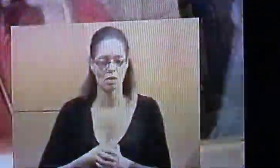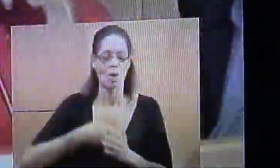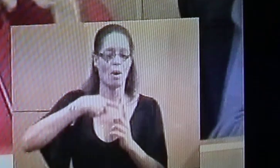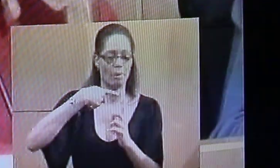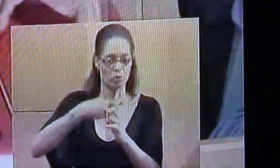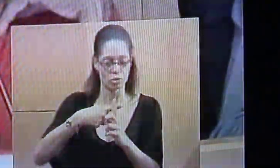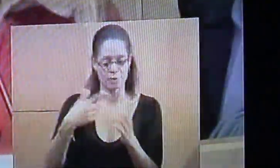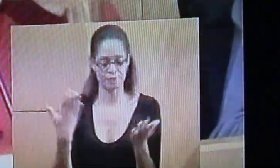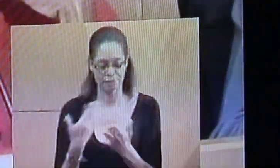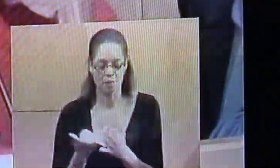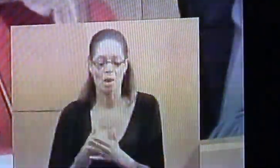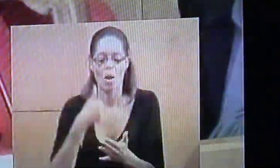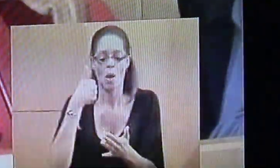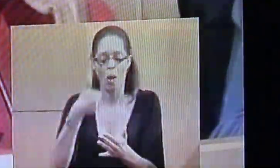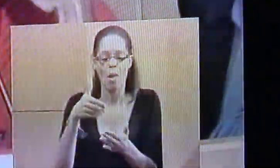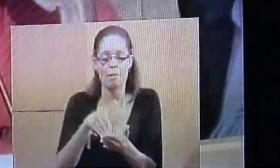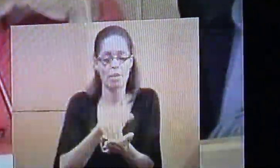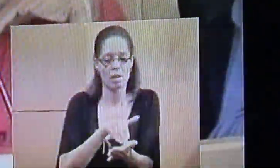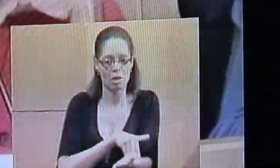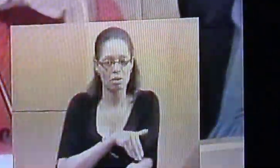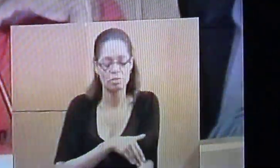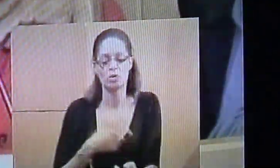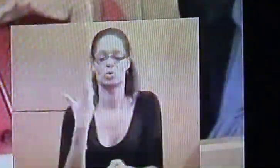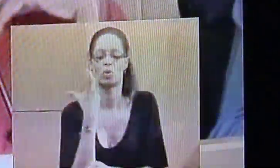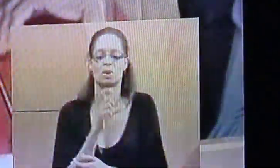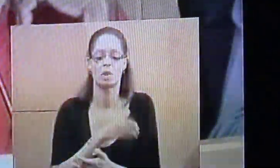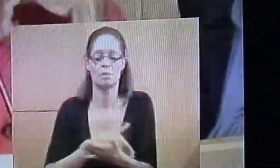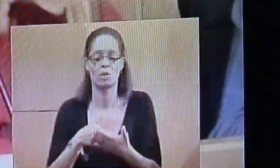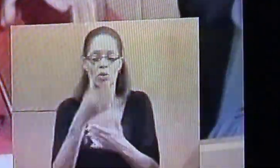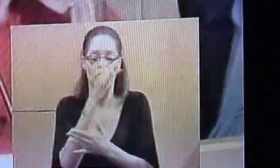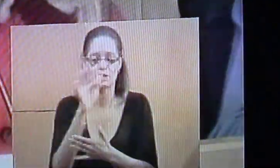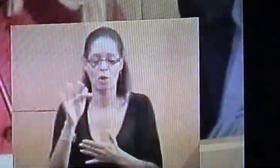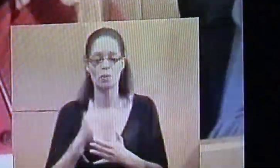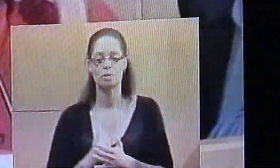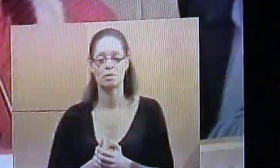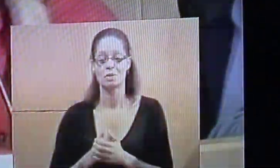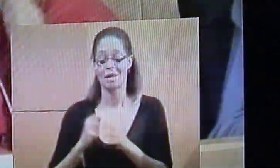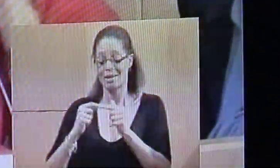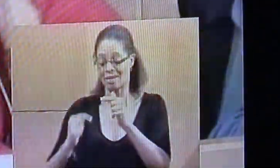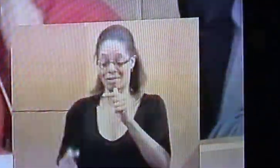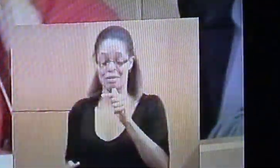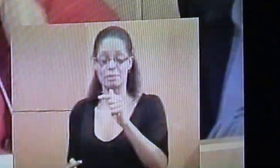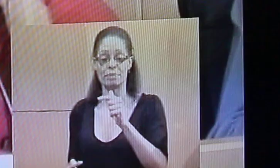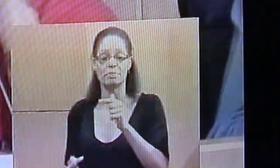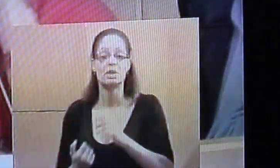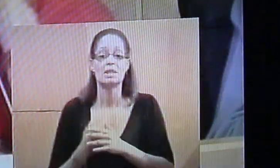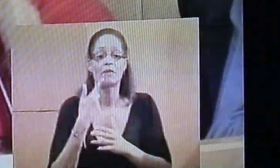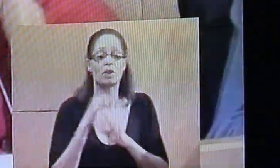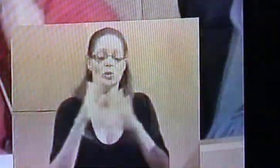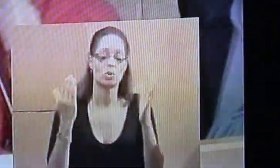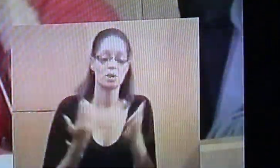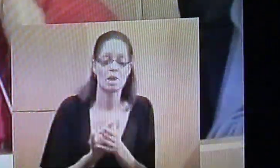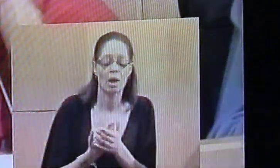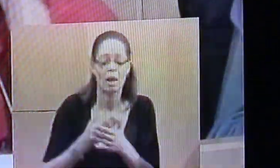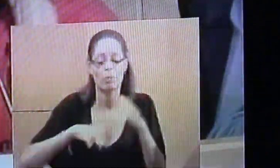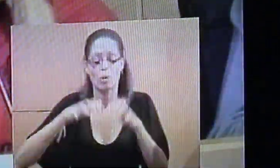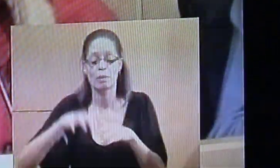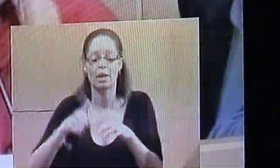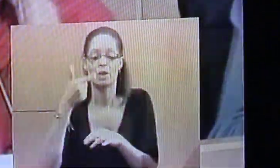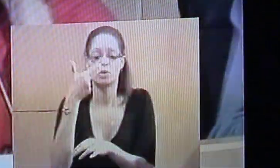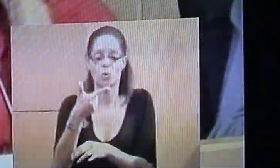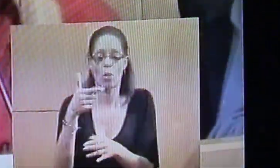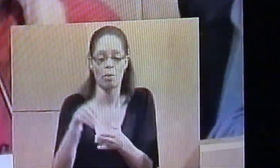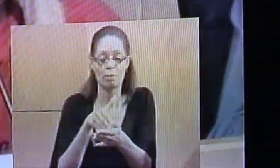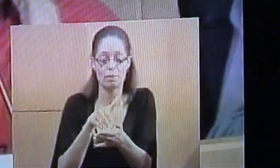plus 1,2 milliard de francs de dette, c'est-à-dire un total de près de 2,4